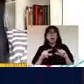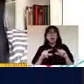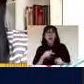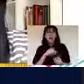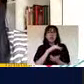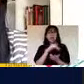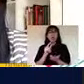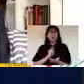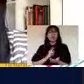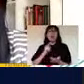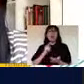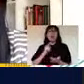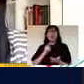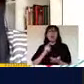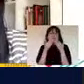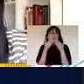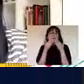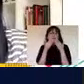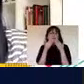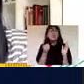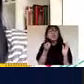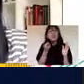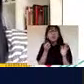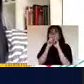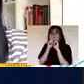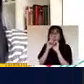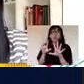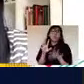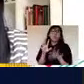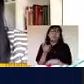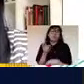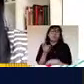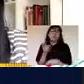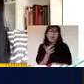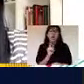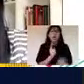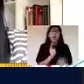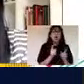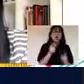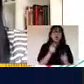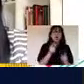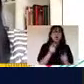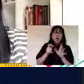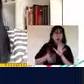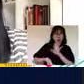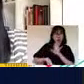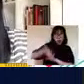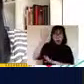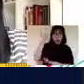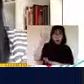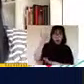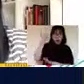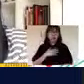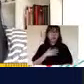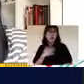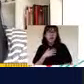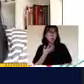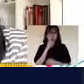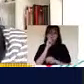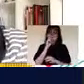lebih mudah memberikan konsen misalnya dibandingkan pengguna-pengguna lama seperti saya